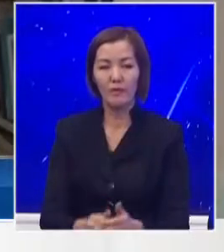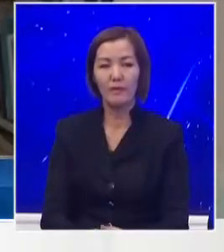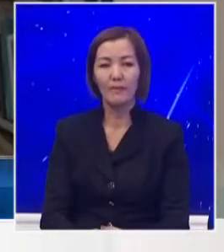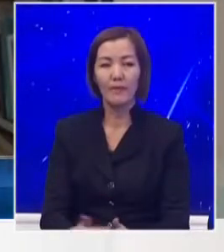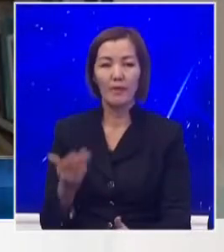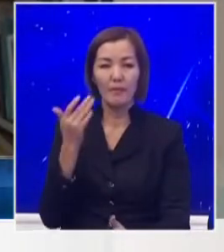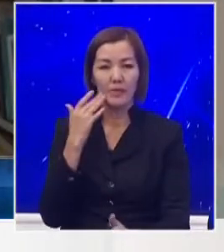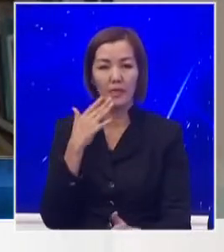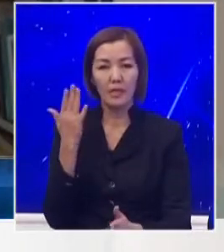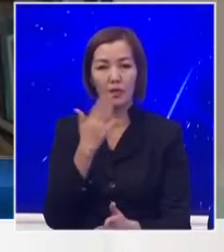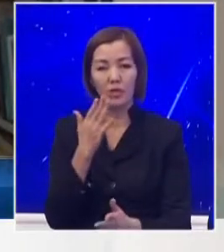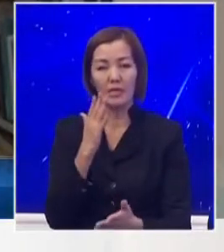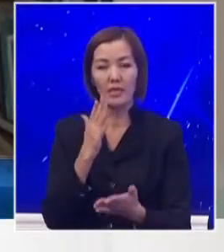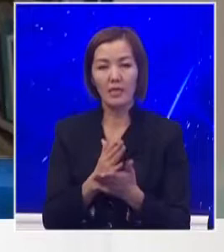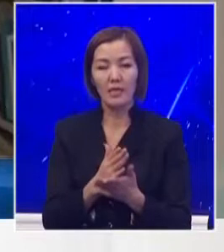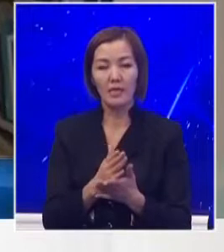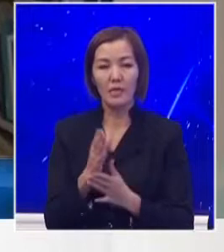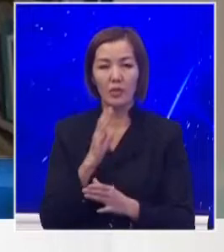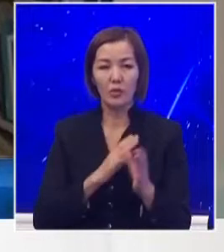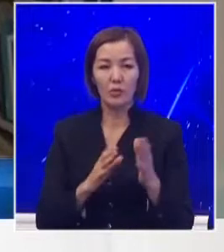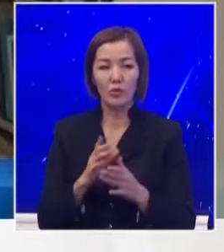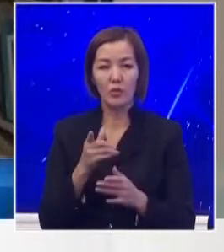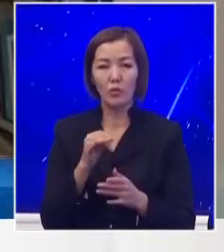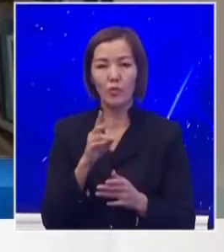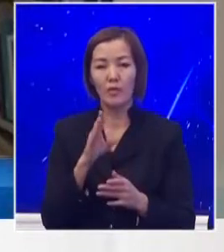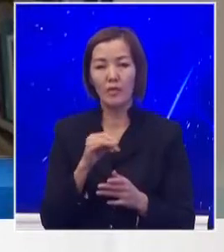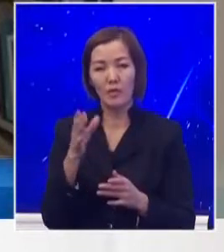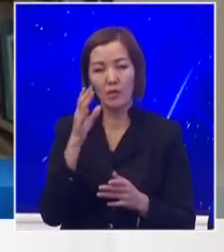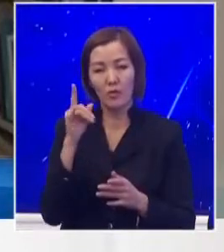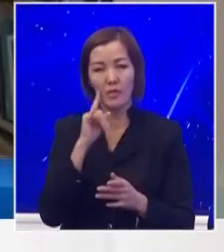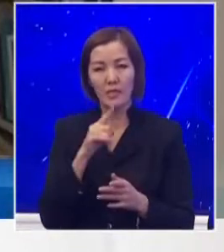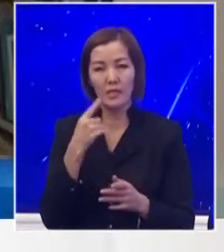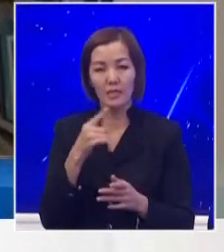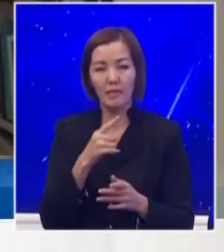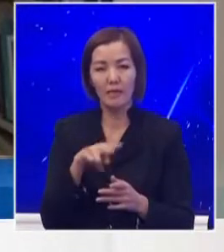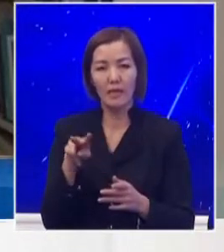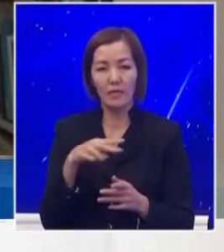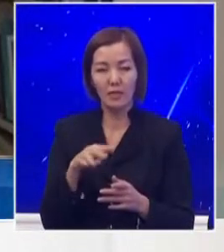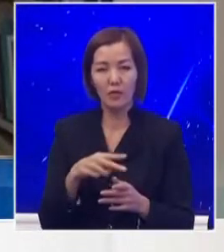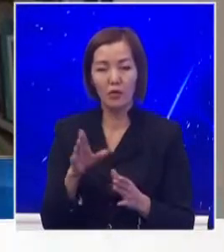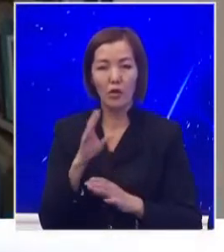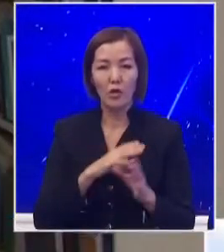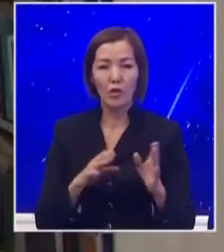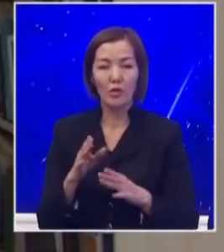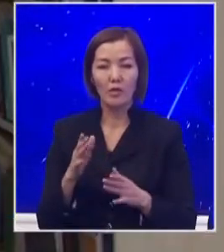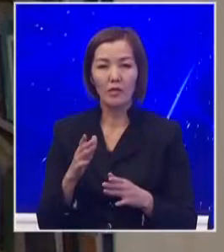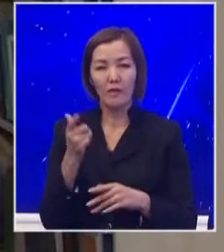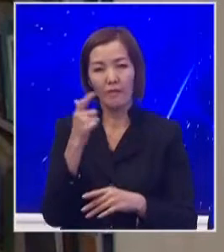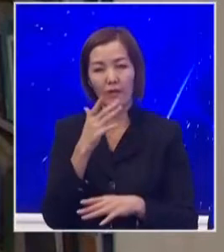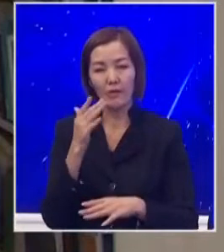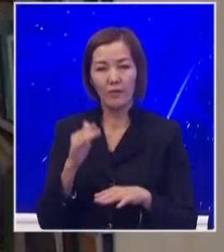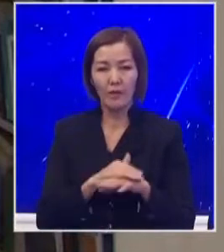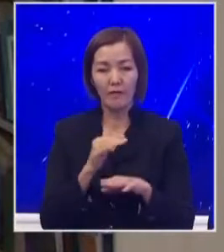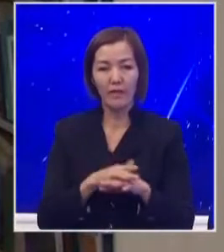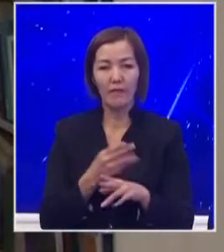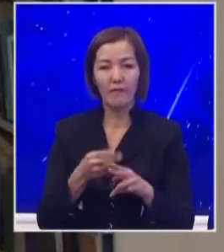постоянные читатели. Они в основном студенты факультета гуманитарных наук, казахского языка и литературы. Студенты у нас очень воспитанные и приветливые.